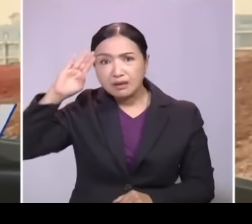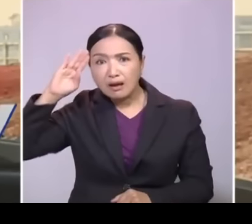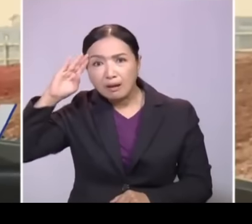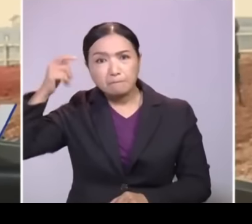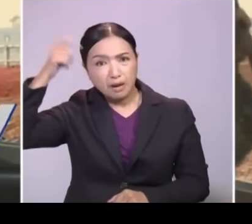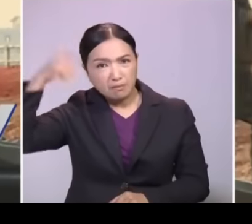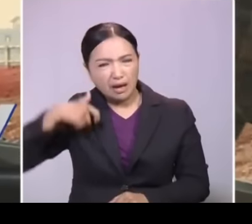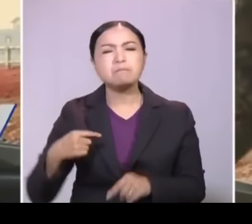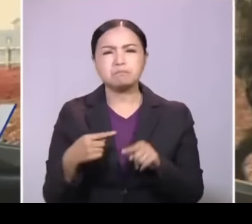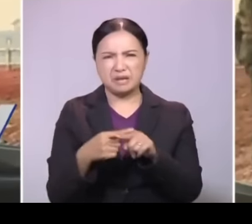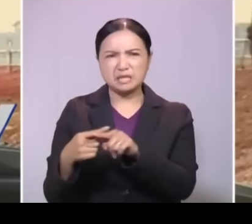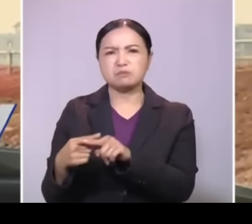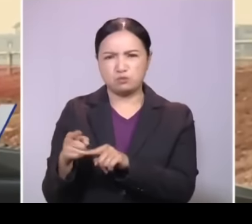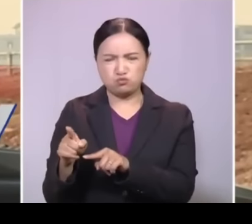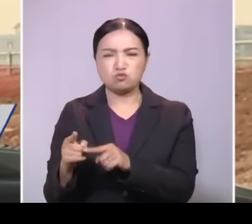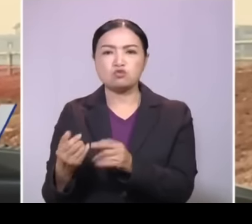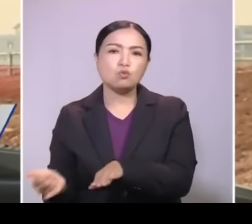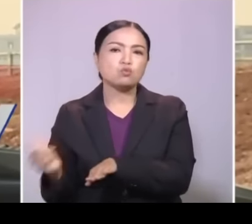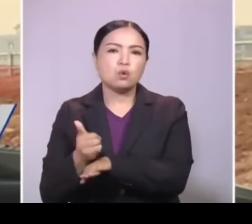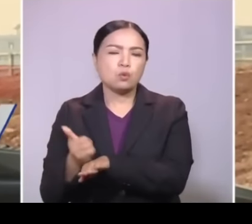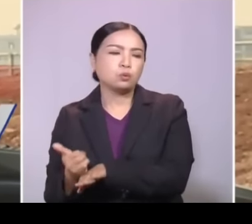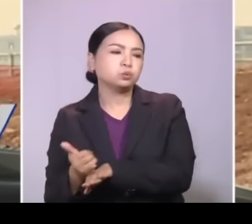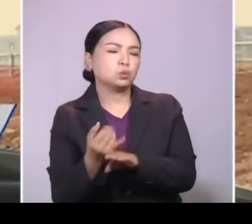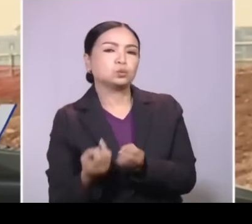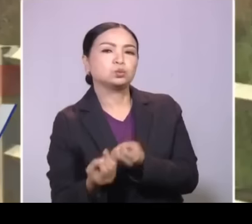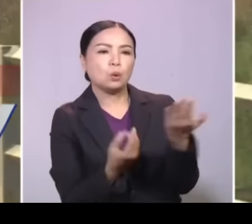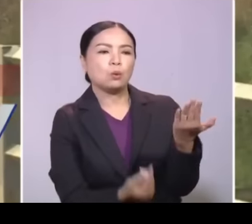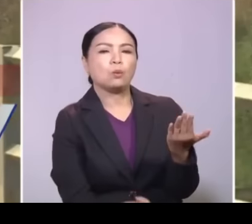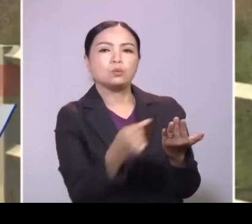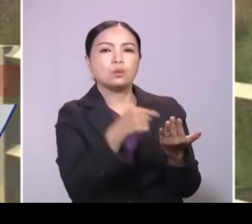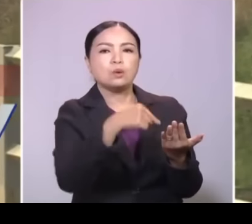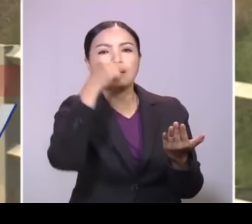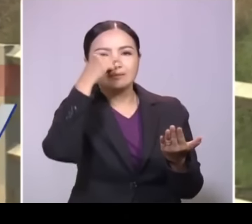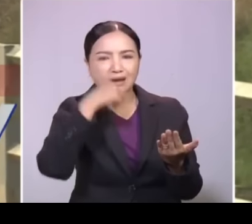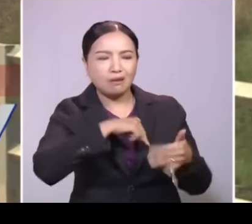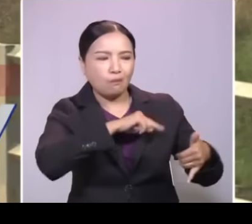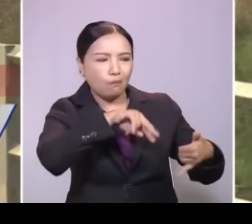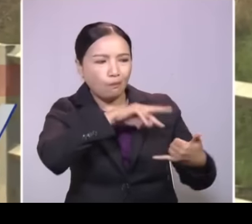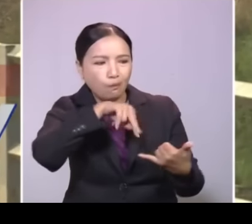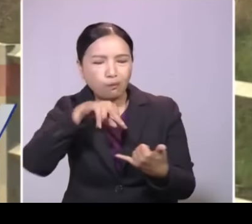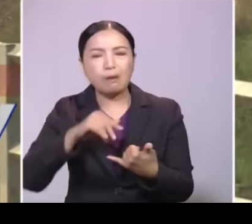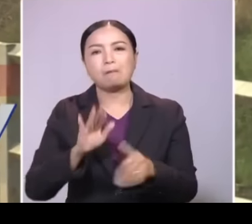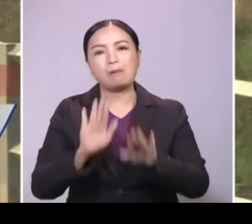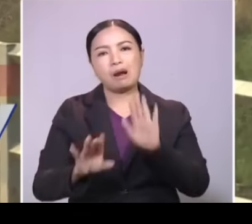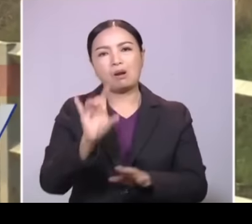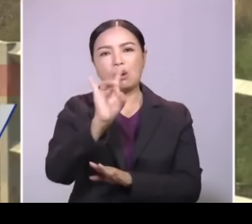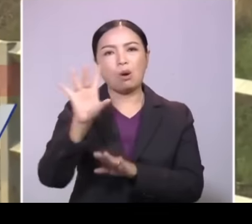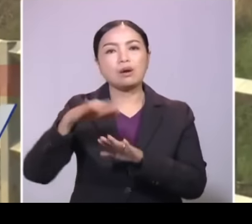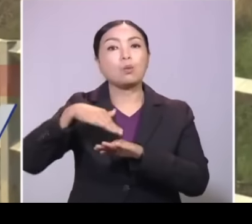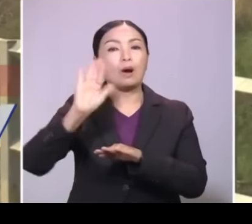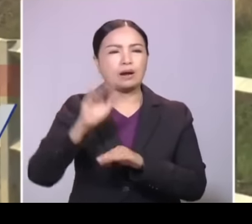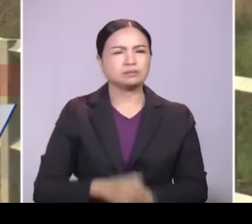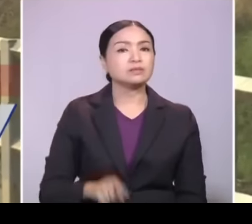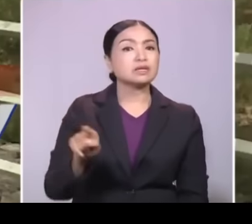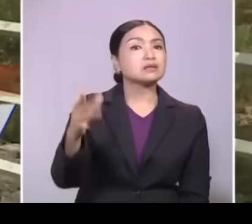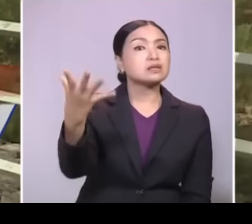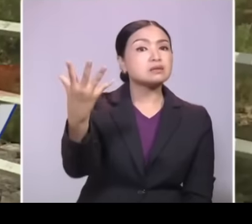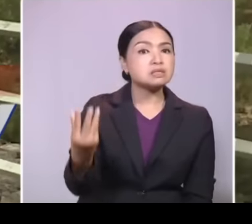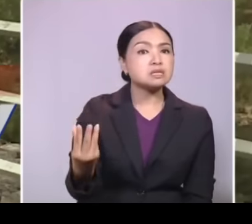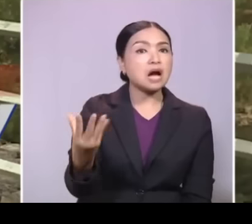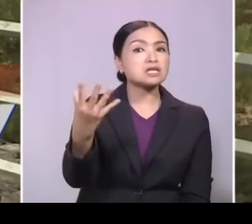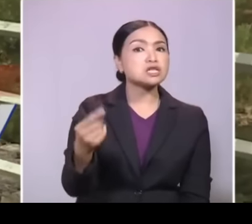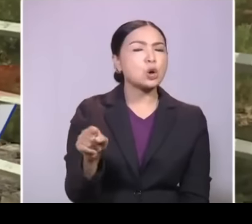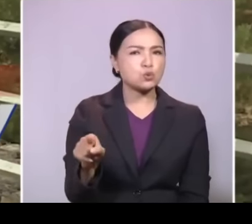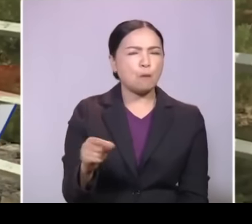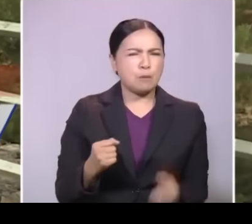จมตีถูกส่งตัวมารักษาฝั่งไทยช่วง 3-4 วันมานี้กว่า100คนนะครับกำลังที่เหลือก็พยายามที่จะรักษา